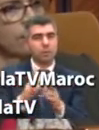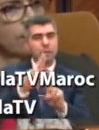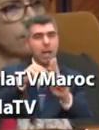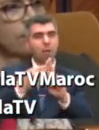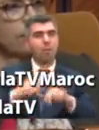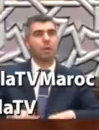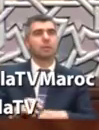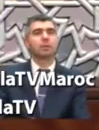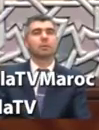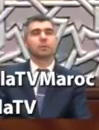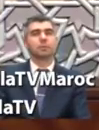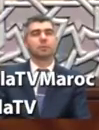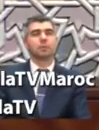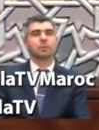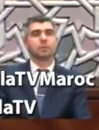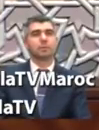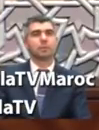الوزير.